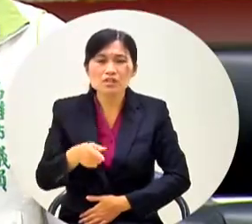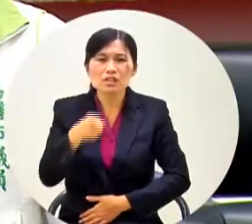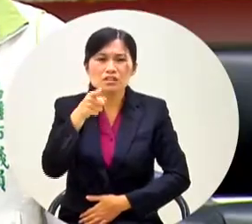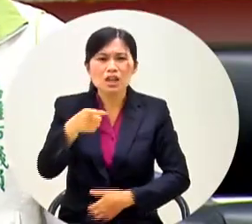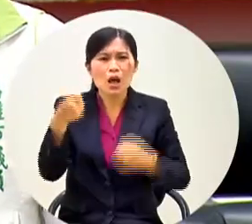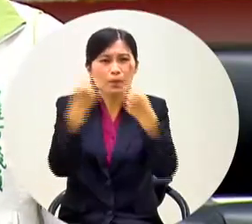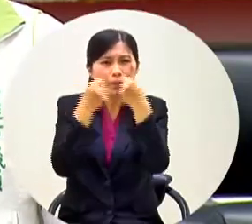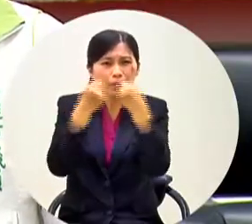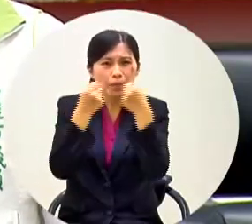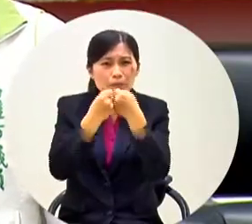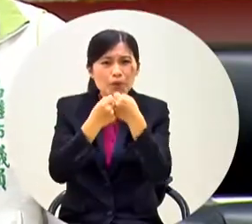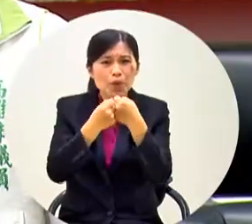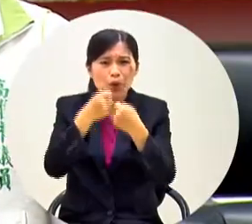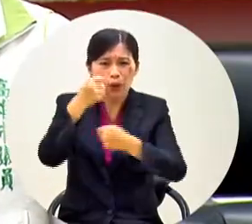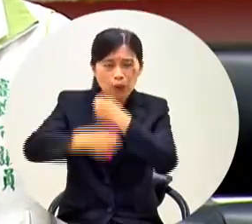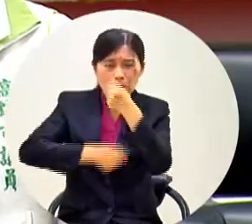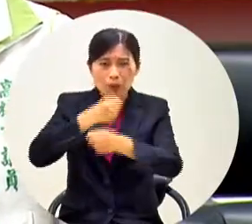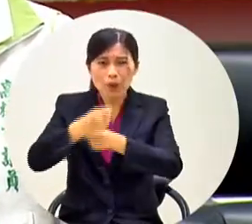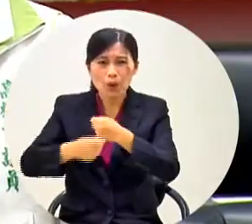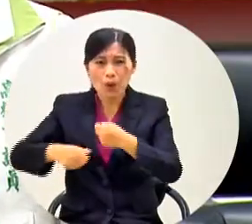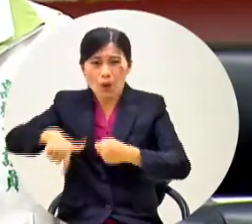拳往我脸上打下去。